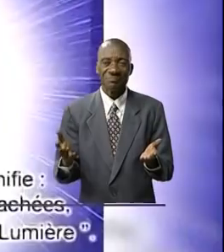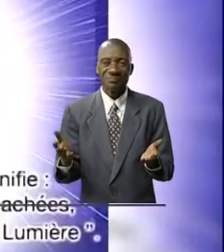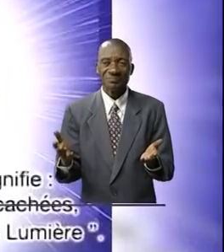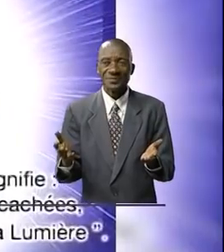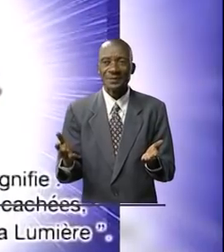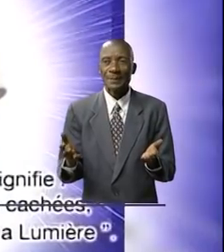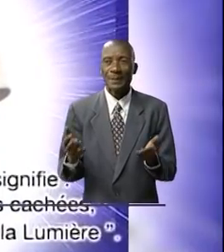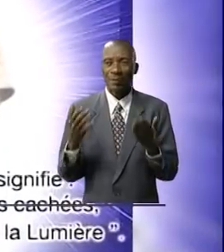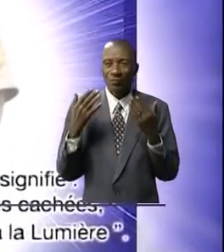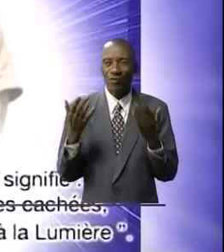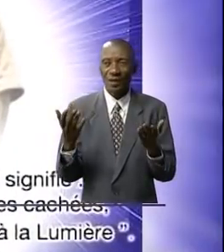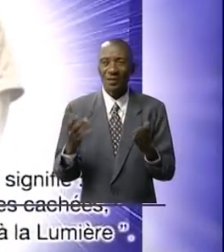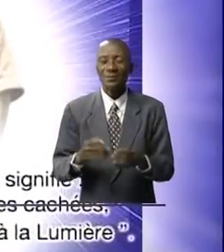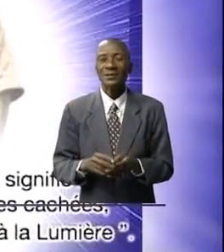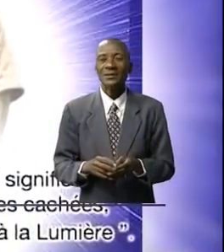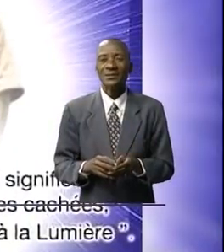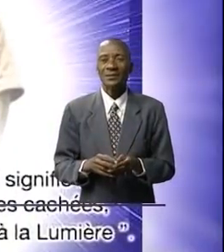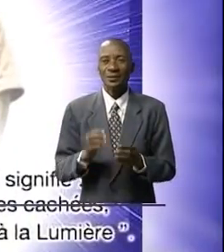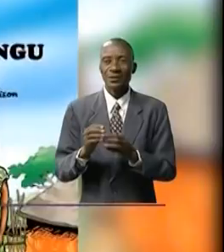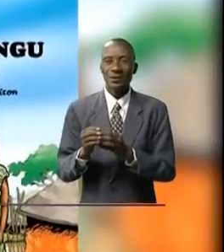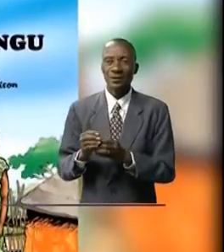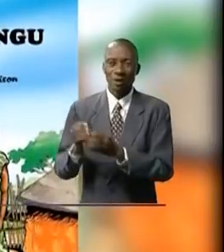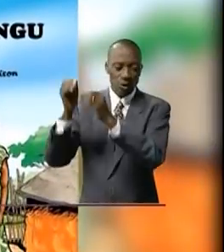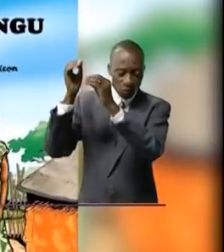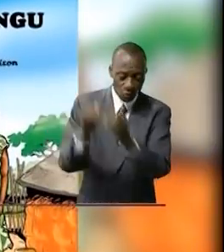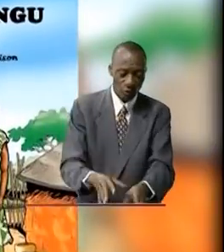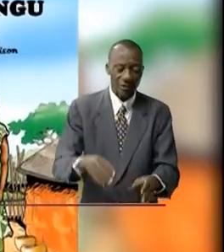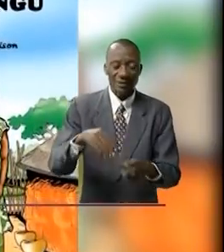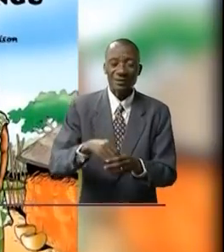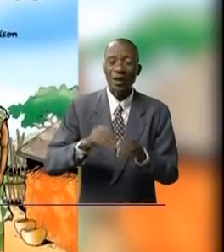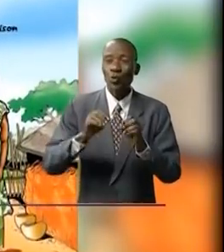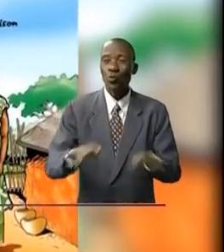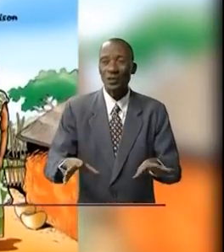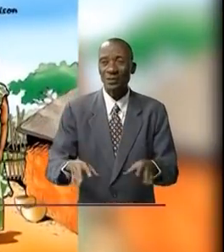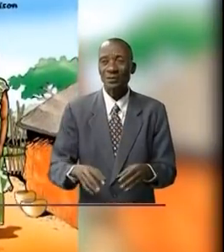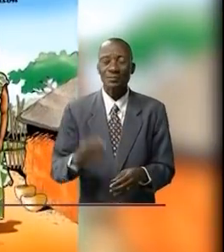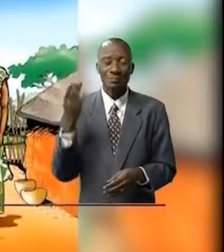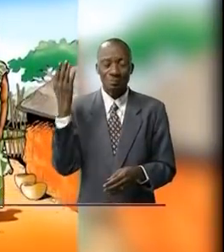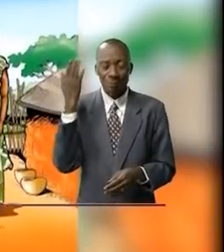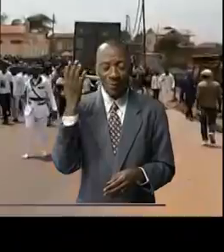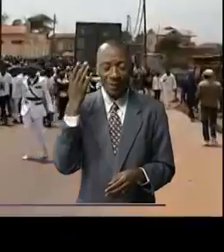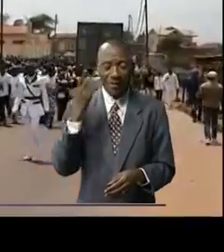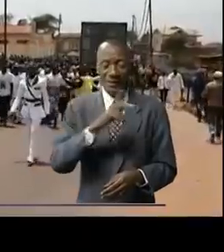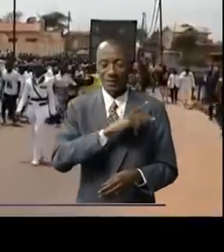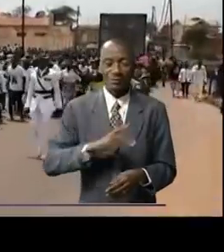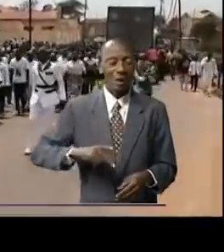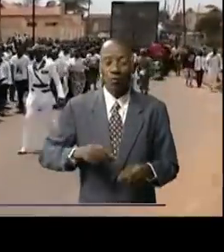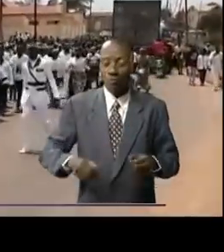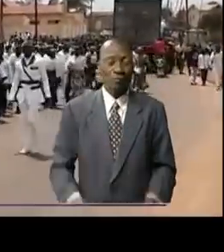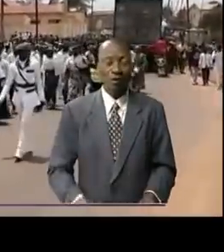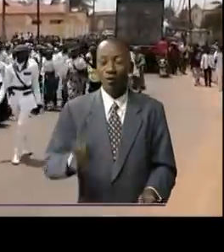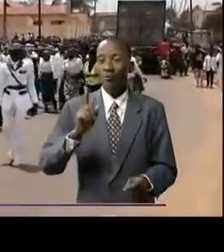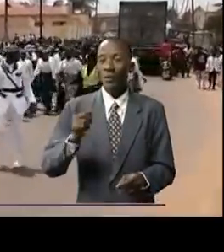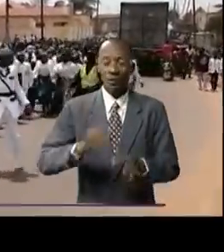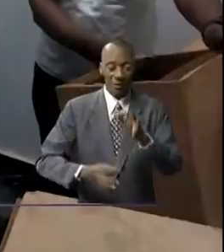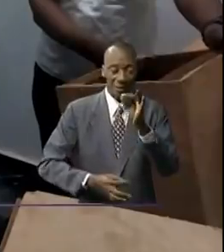le miracle, Simon Kimbangu en est sorti vivant, sain et sauf. Comme si cela ne suffisait pas, cet homme de Dieu a